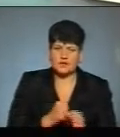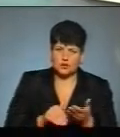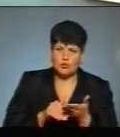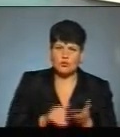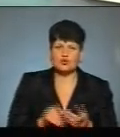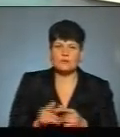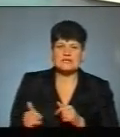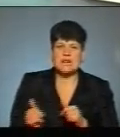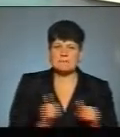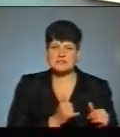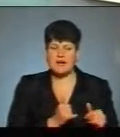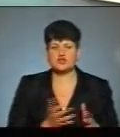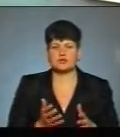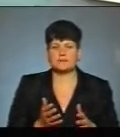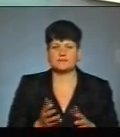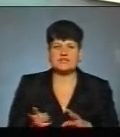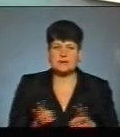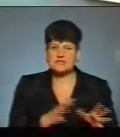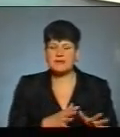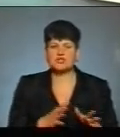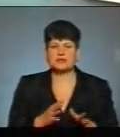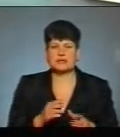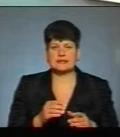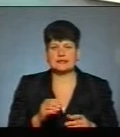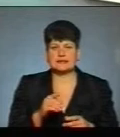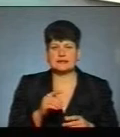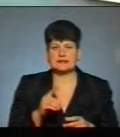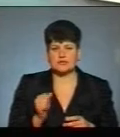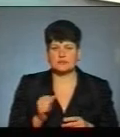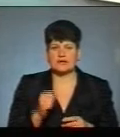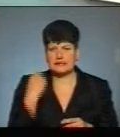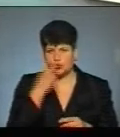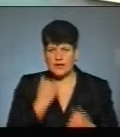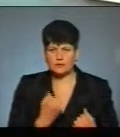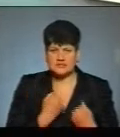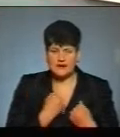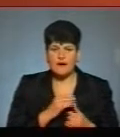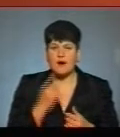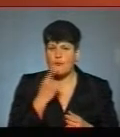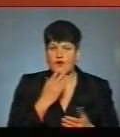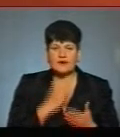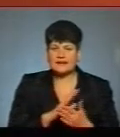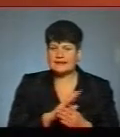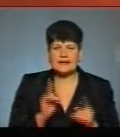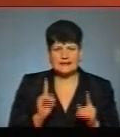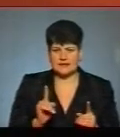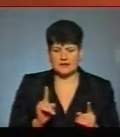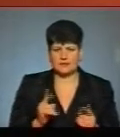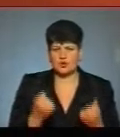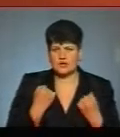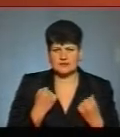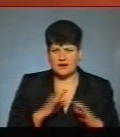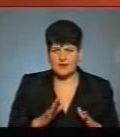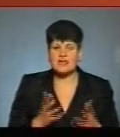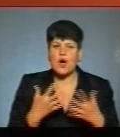щоб забезпечити засобами індивідуального захисту. Але мова йде не тільки про засоби, а також про обладнання і про апаратуру,